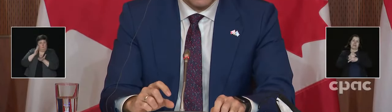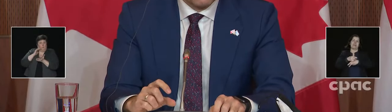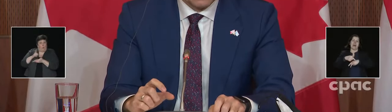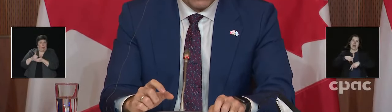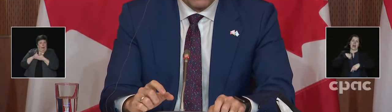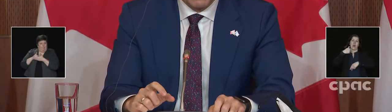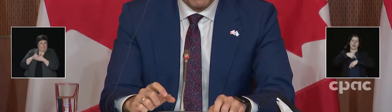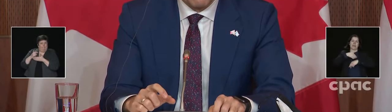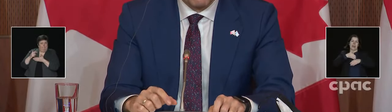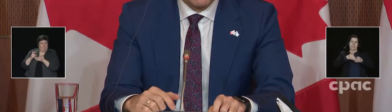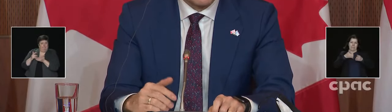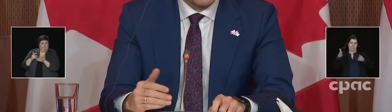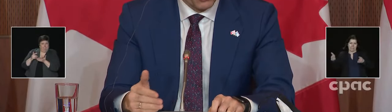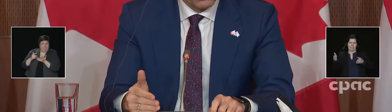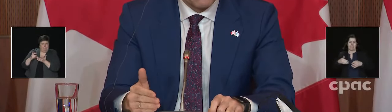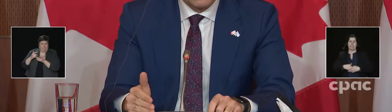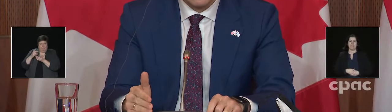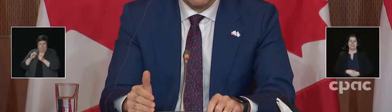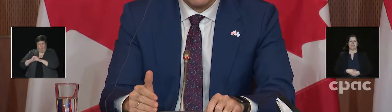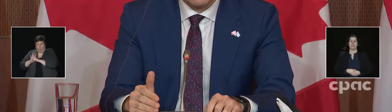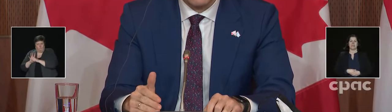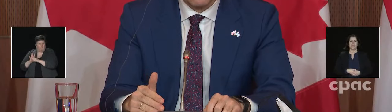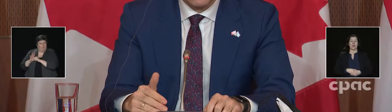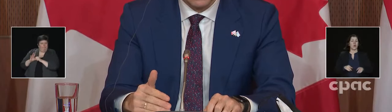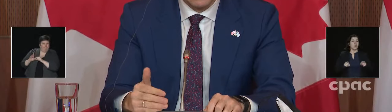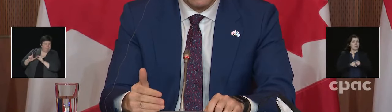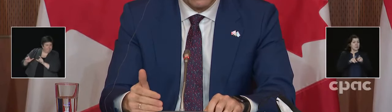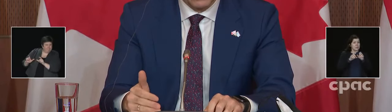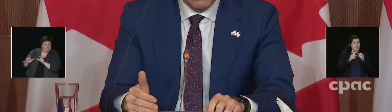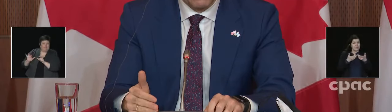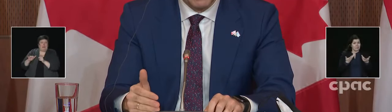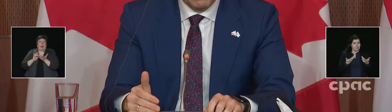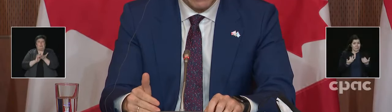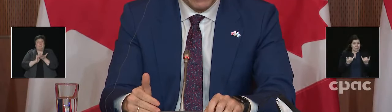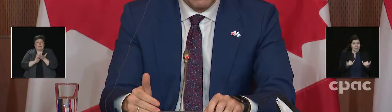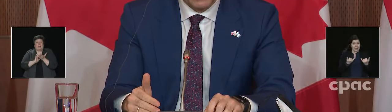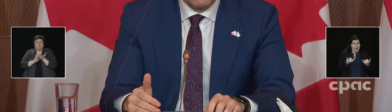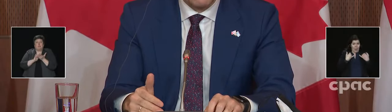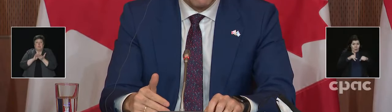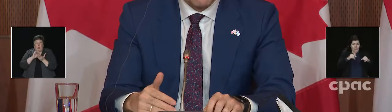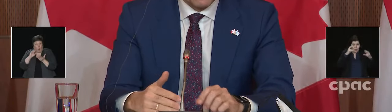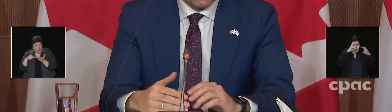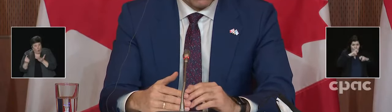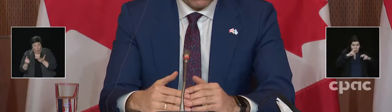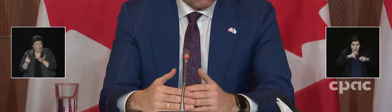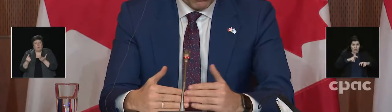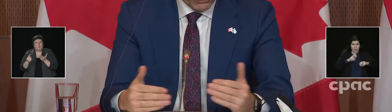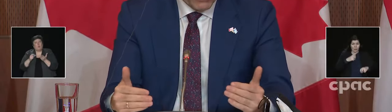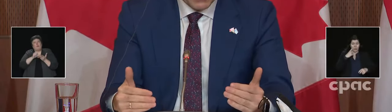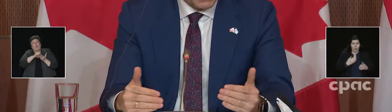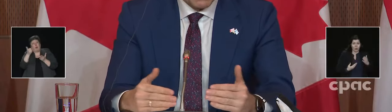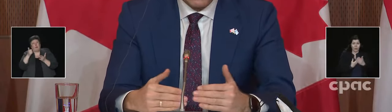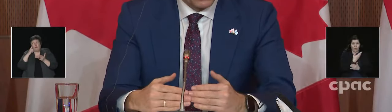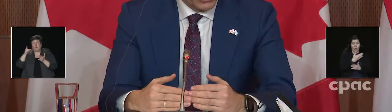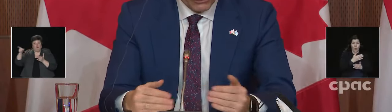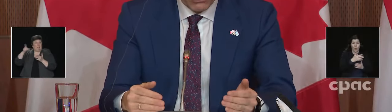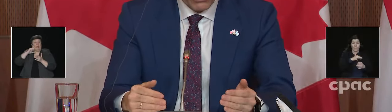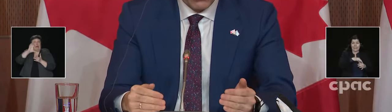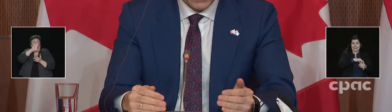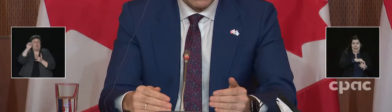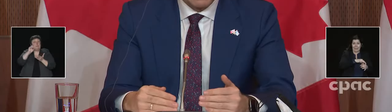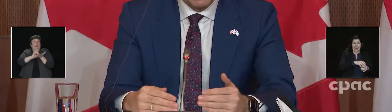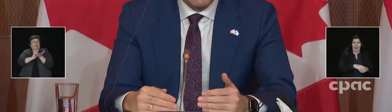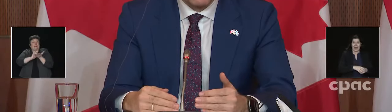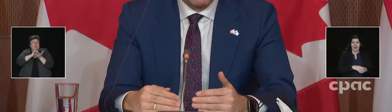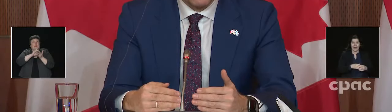qui va s'ajouter probablement à d'autres médicaments qui sont en train d'être développés présentement. Donc, plus de médicaments, c'est une